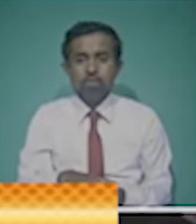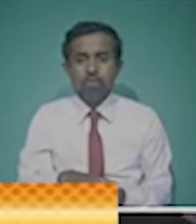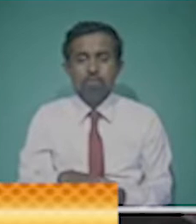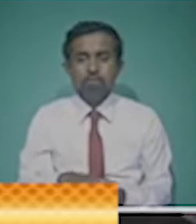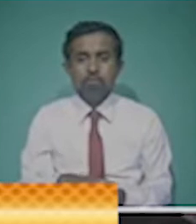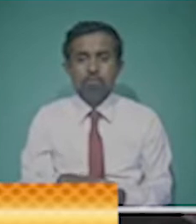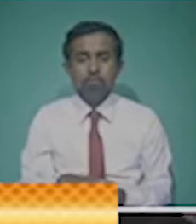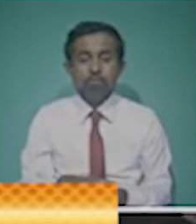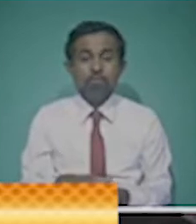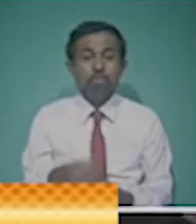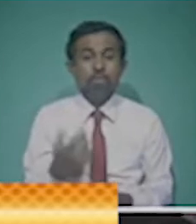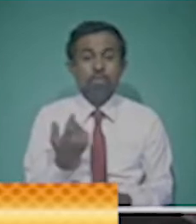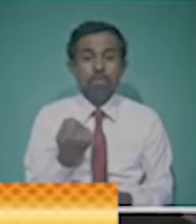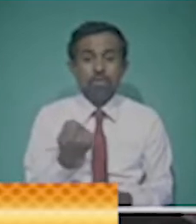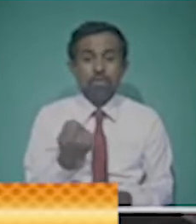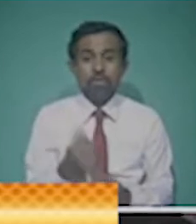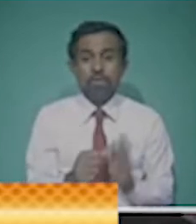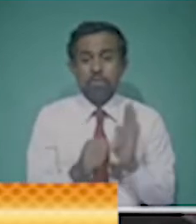அந்த வகையிலே இன்று